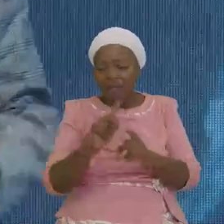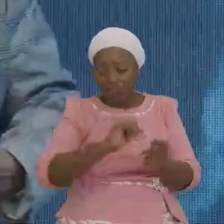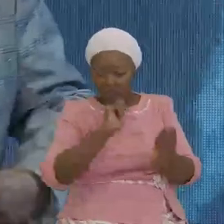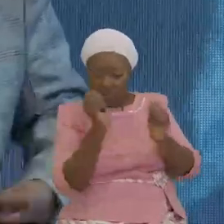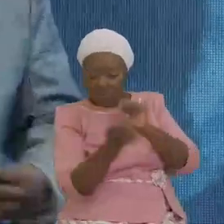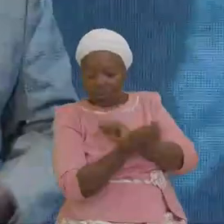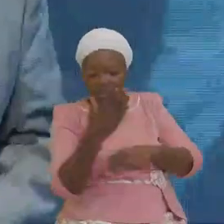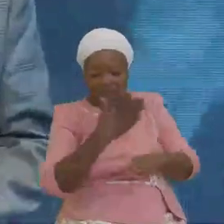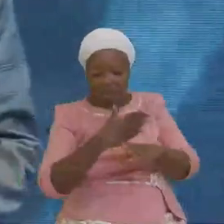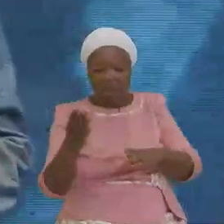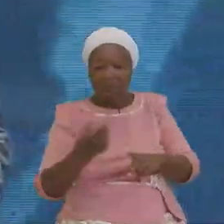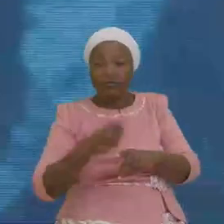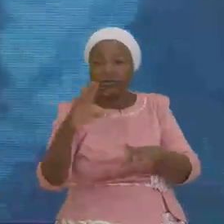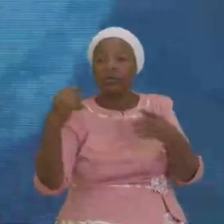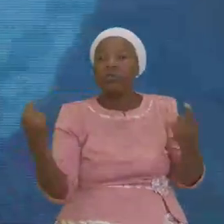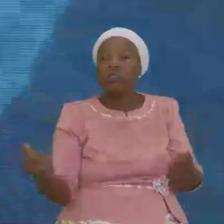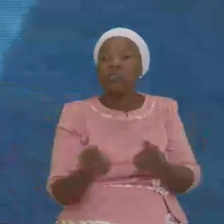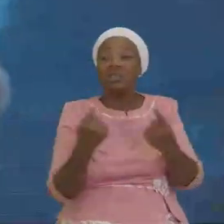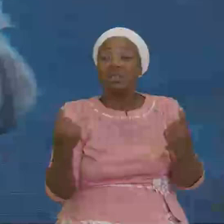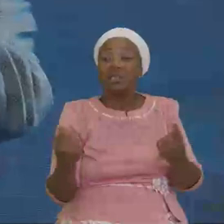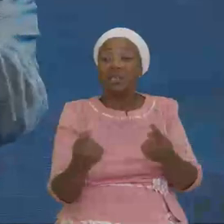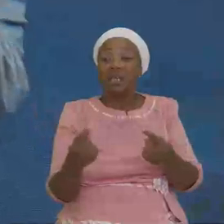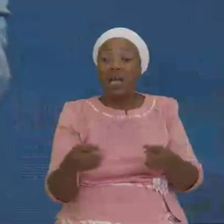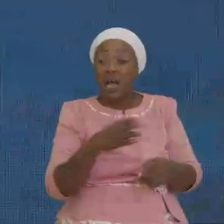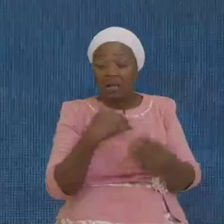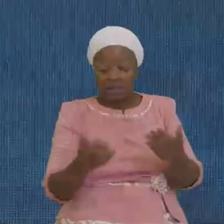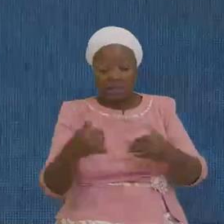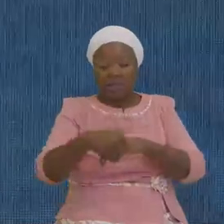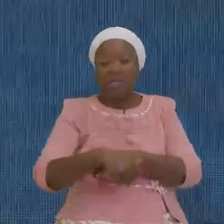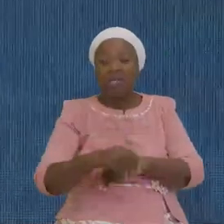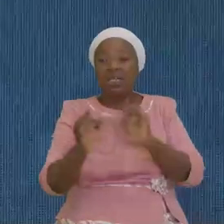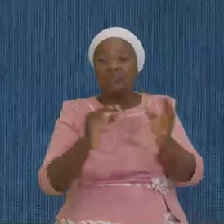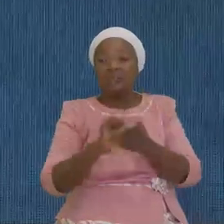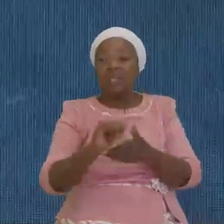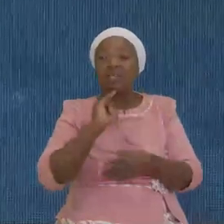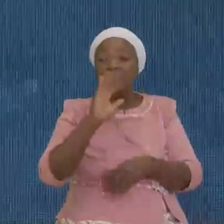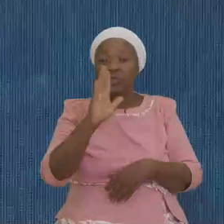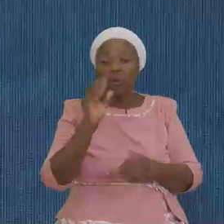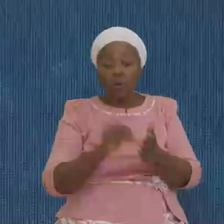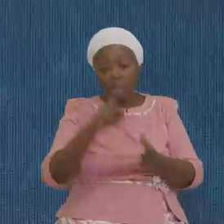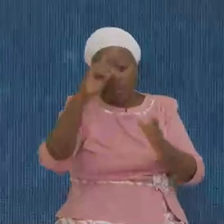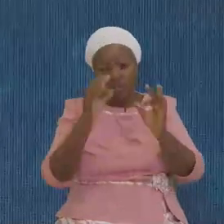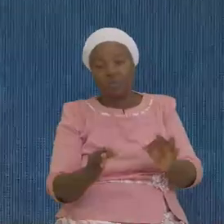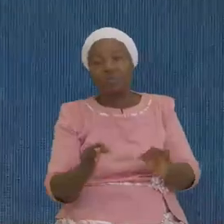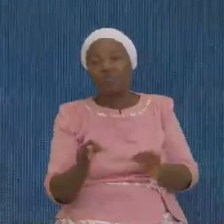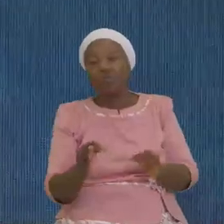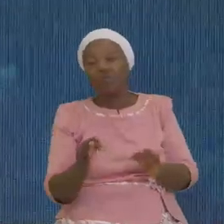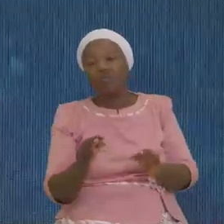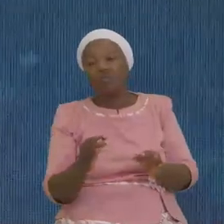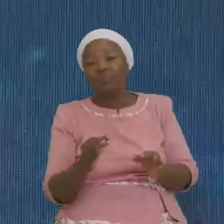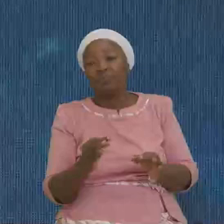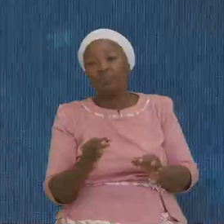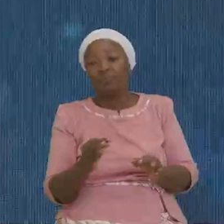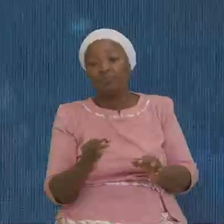Seulement, il faut croire. Comme tu te détournes de tes péchés, et ce soir,